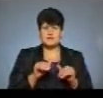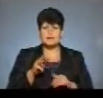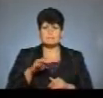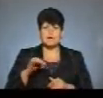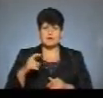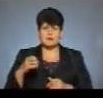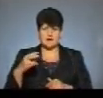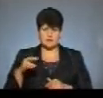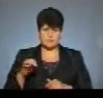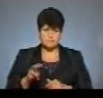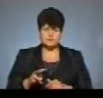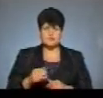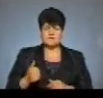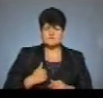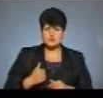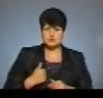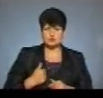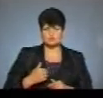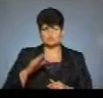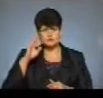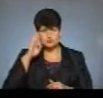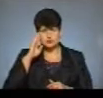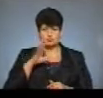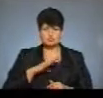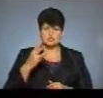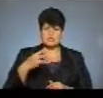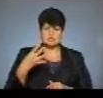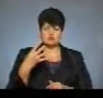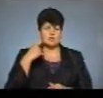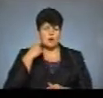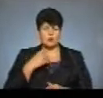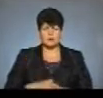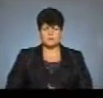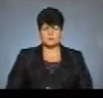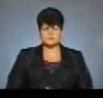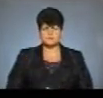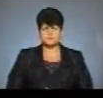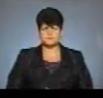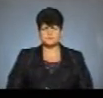Михайлом Цимбалістим. Військовослужбовцеві було 34 роки.